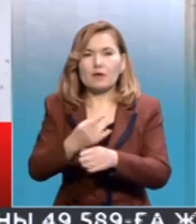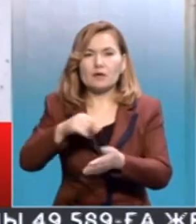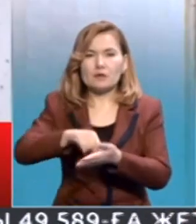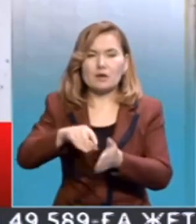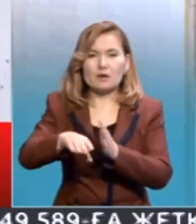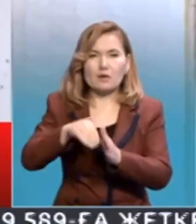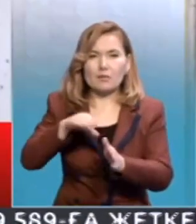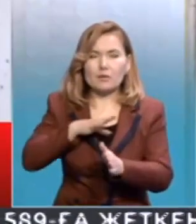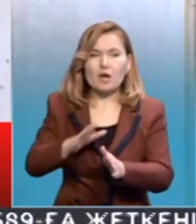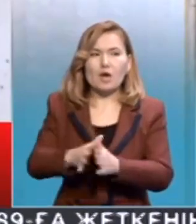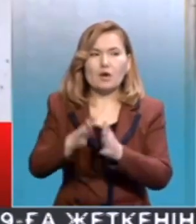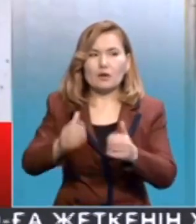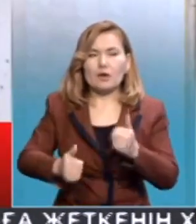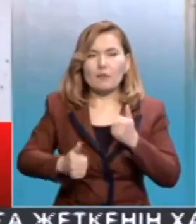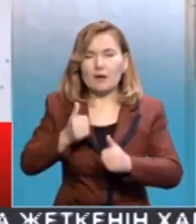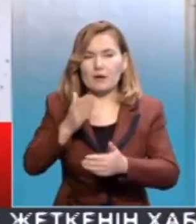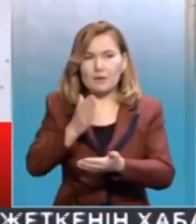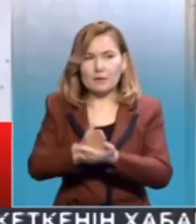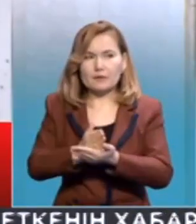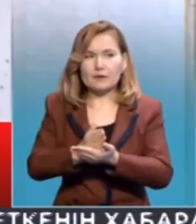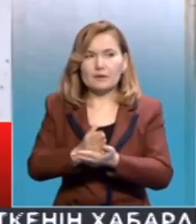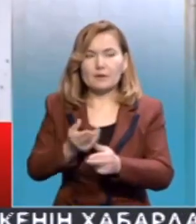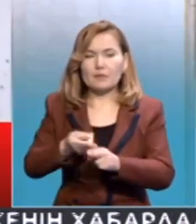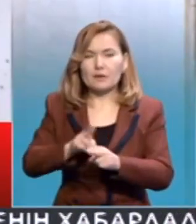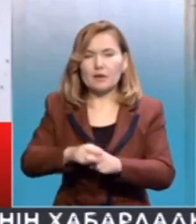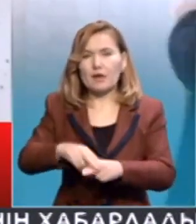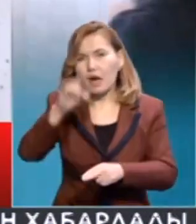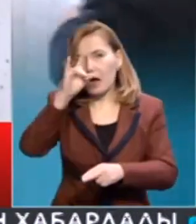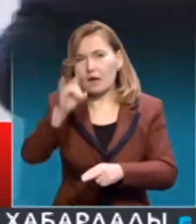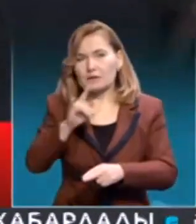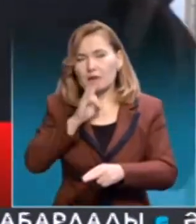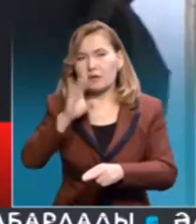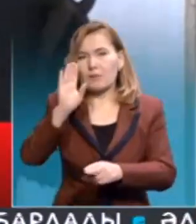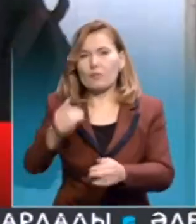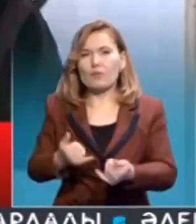үшін үлкен мәртебе десем де болады, себебі